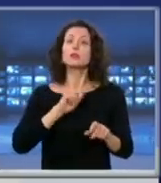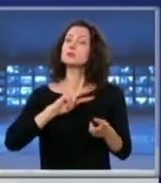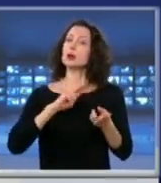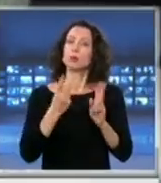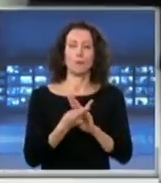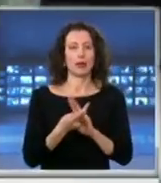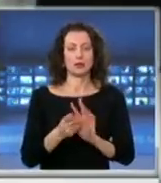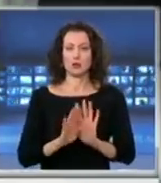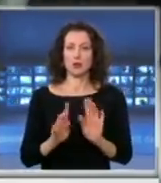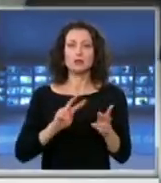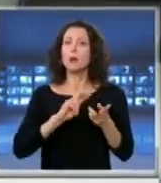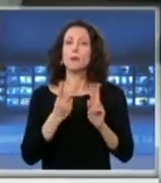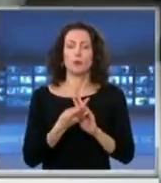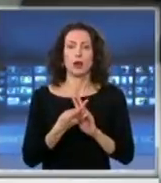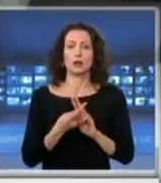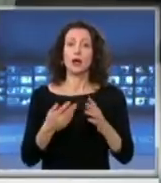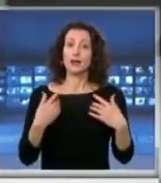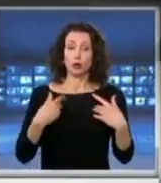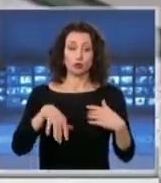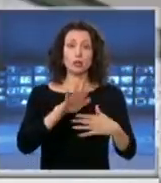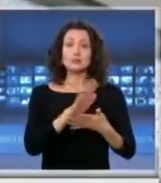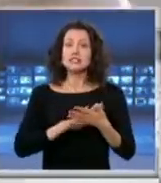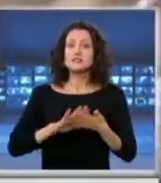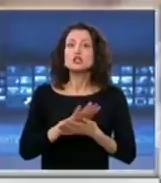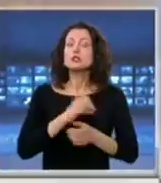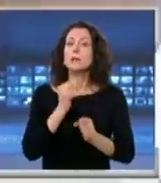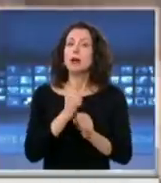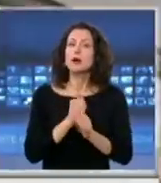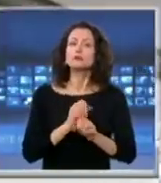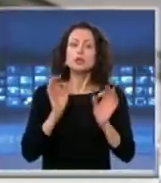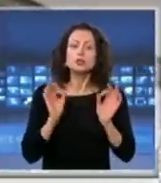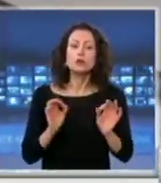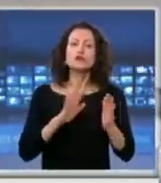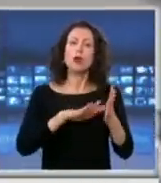и ако си свършим работата в указания график, ще